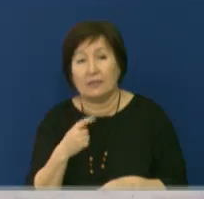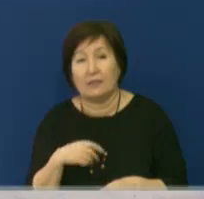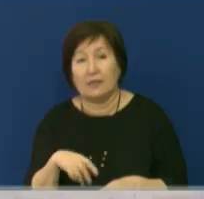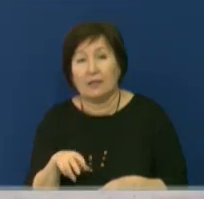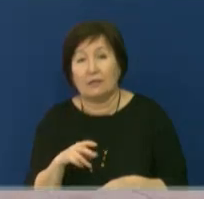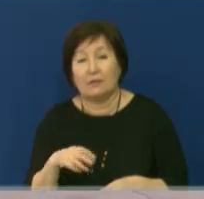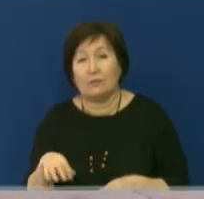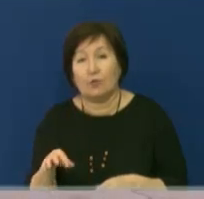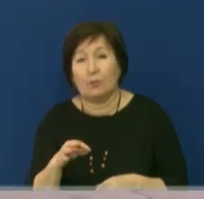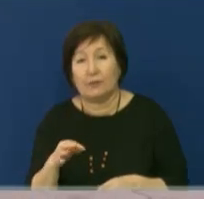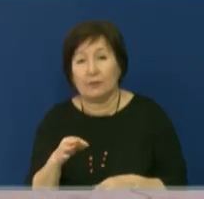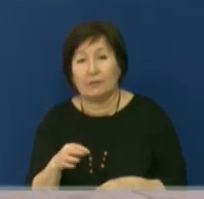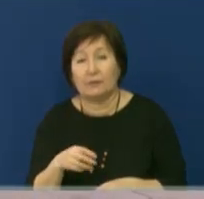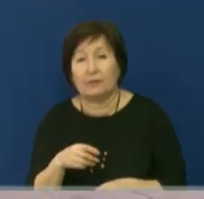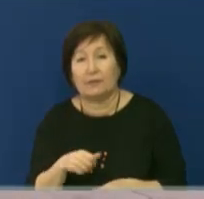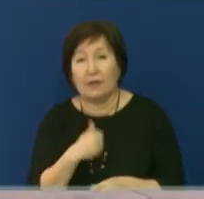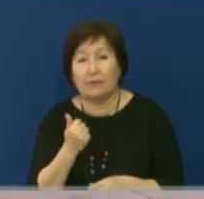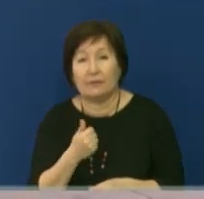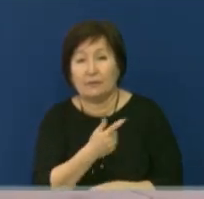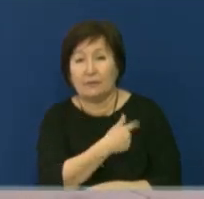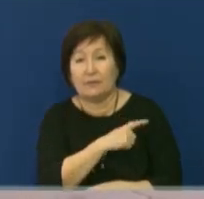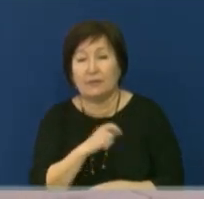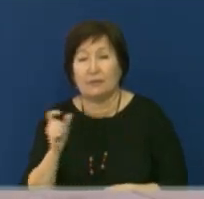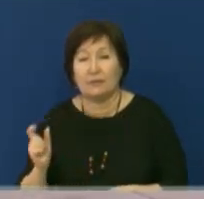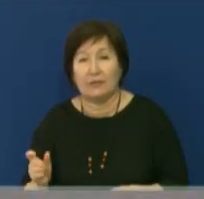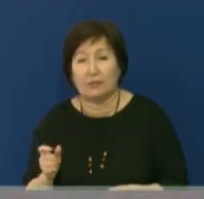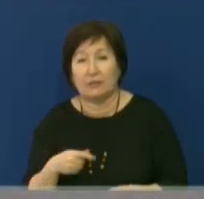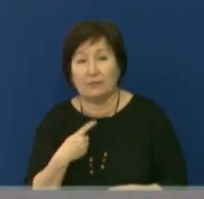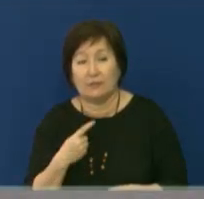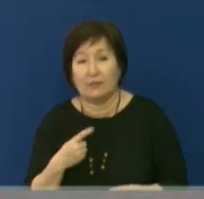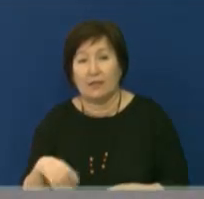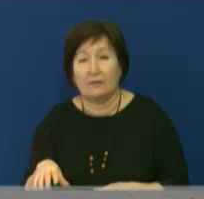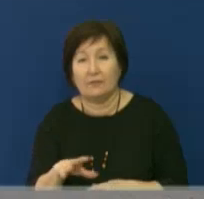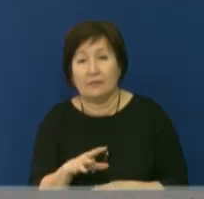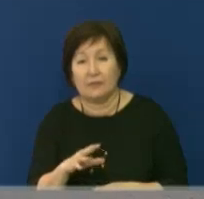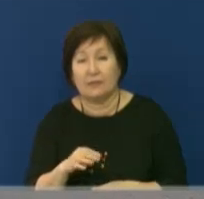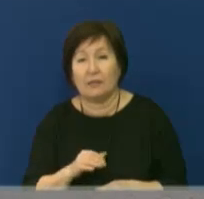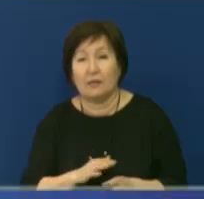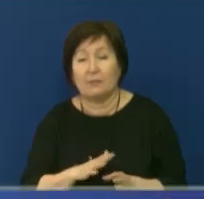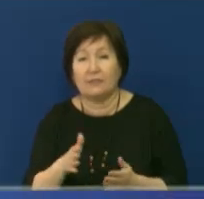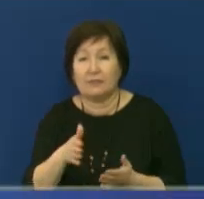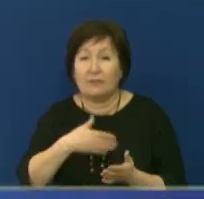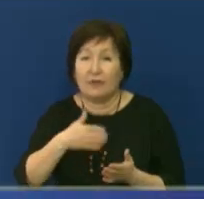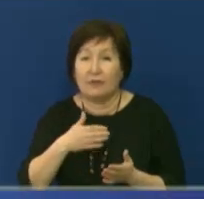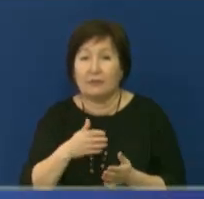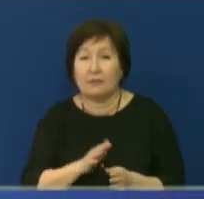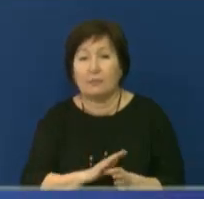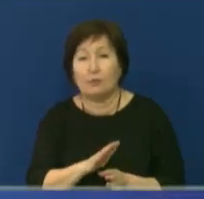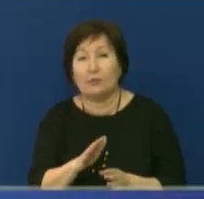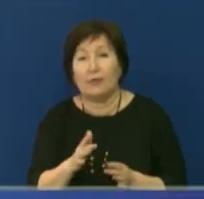республикалық облыстық бас мемлекеттік санитарлық дәрігерлердің қаулыларындағы барлық шектеулерді сақтауға шақырады.